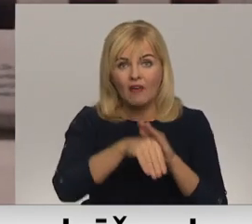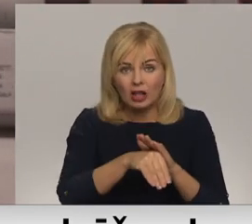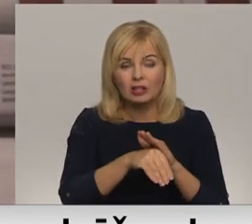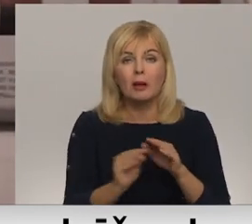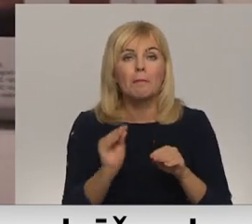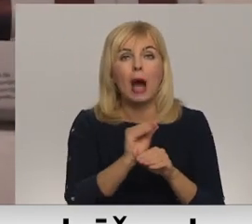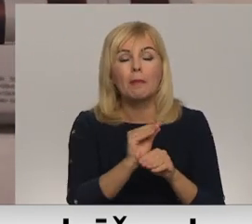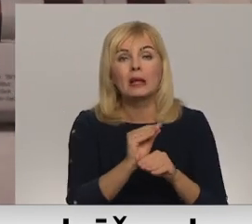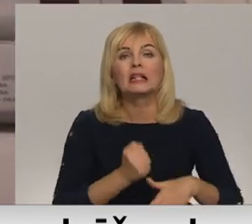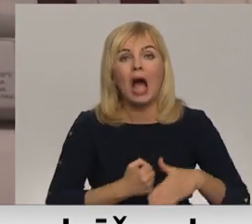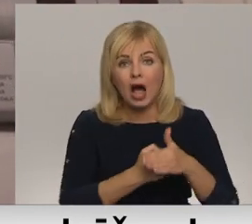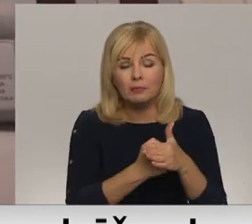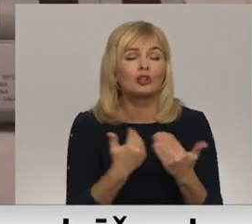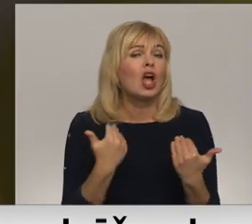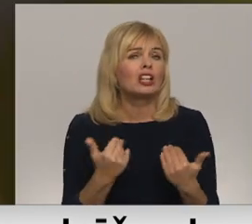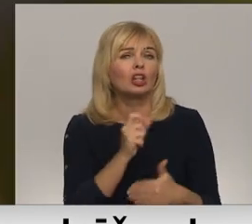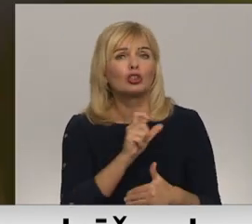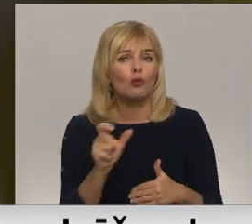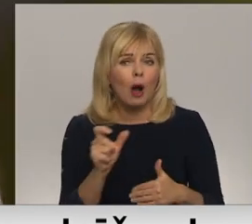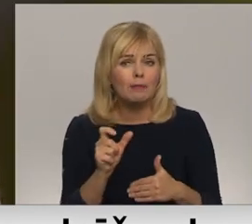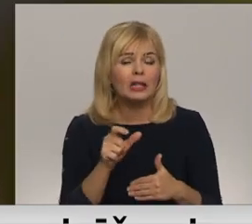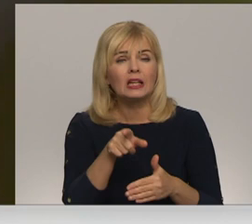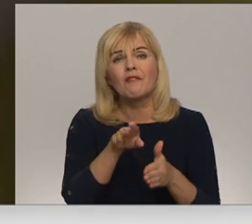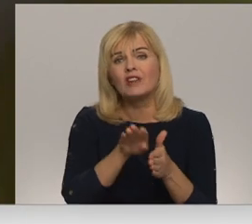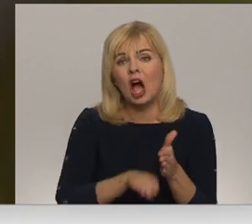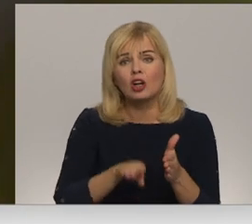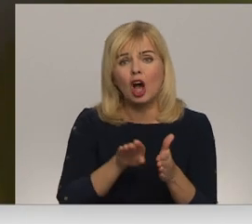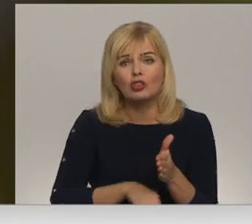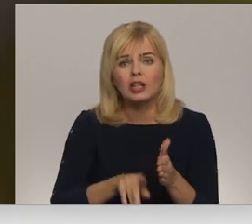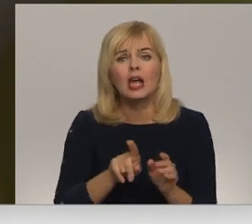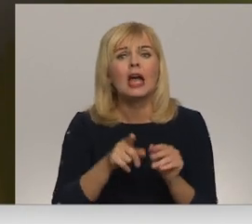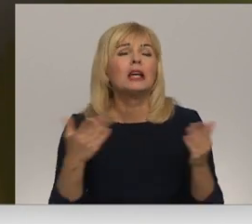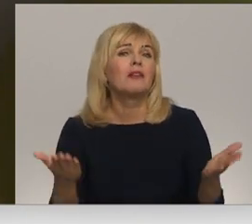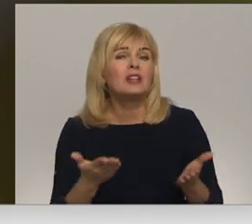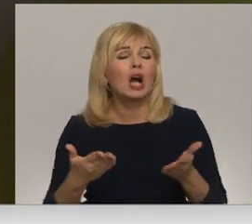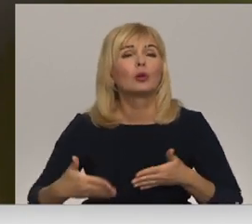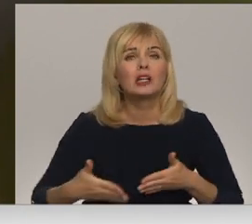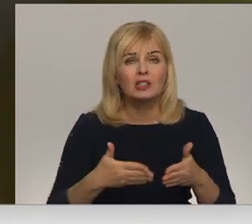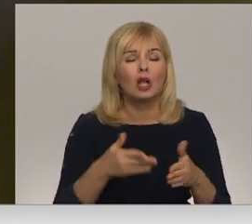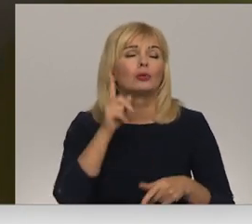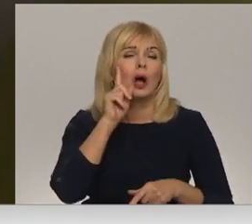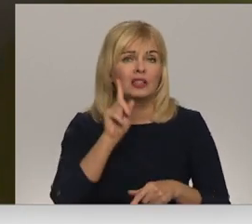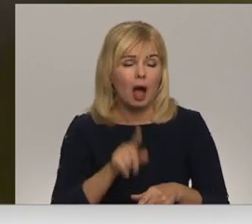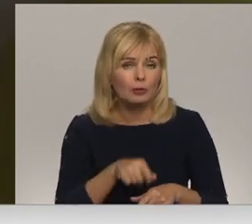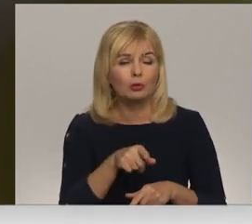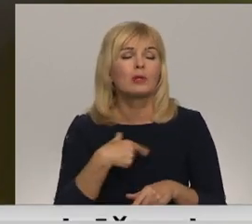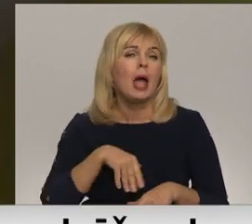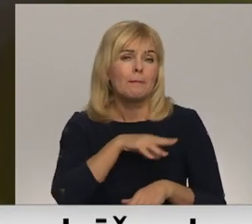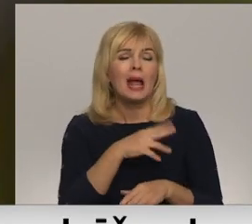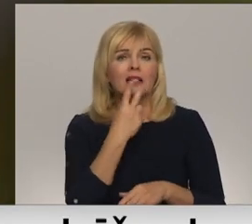atbalstam. Šobrīd, protams, tas iet vienkāršākais, ne, bet arī vieglākais ceļš, kas arī saprotams, ka mēs